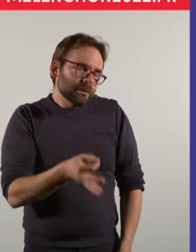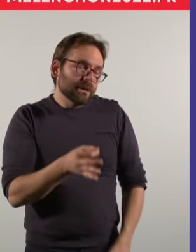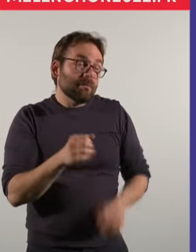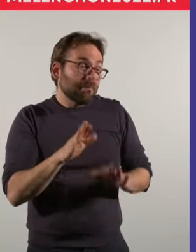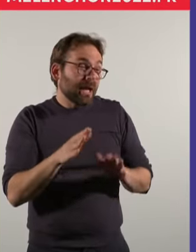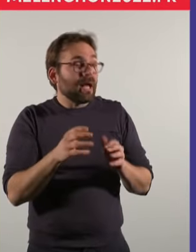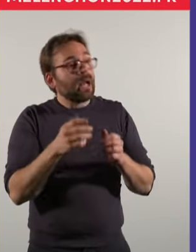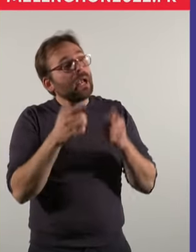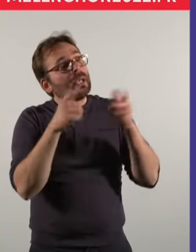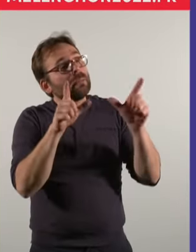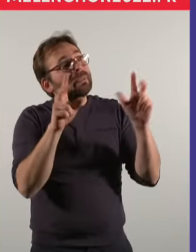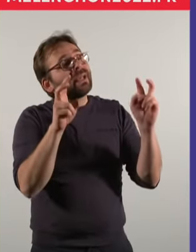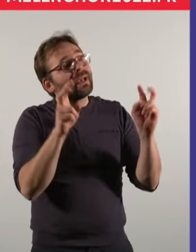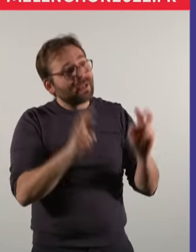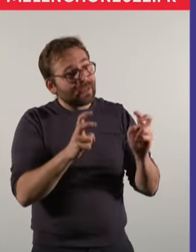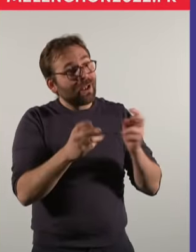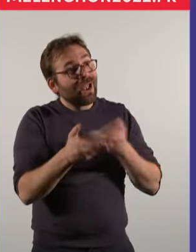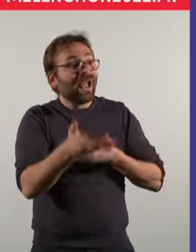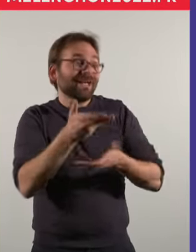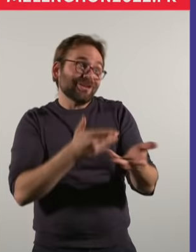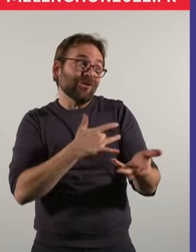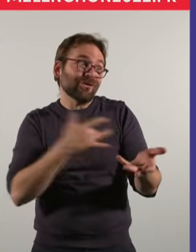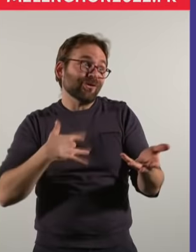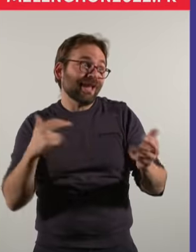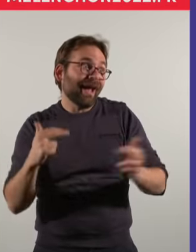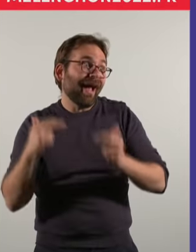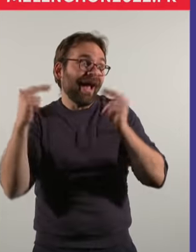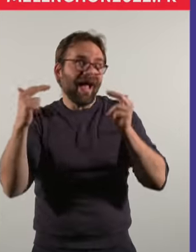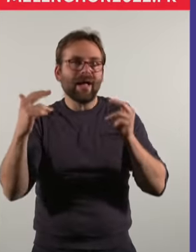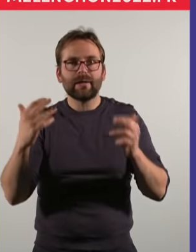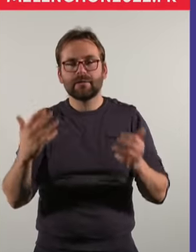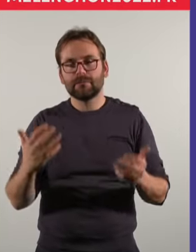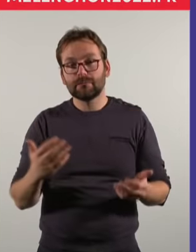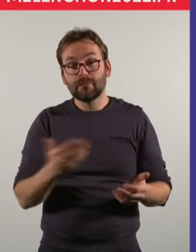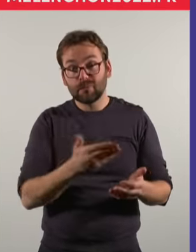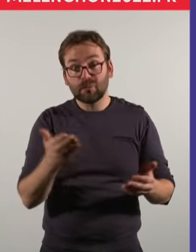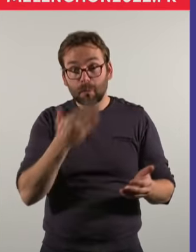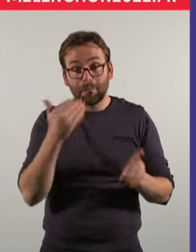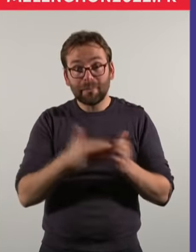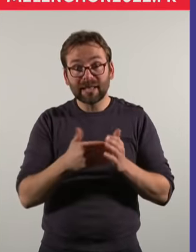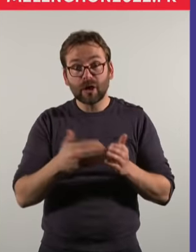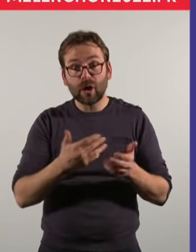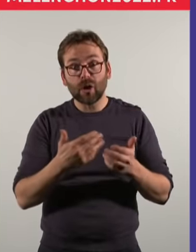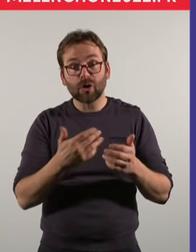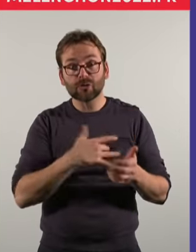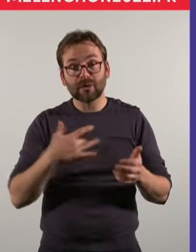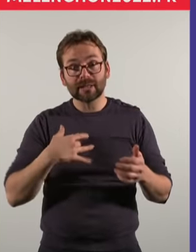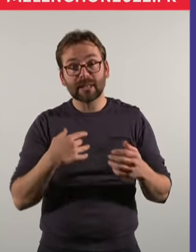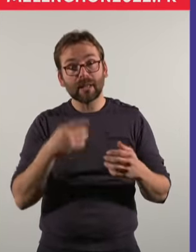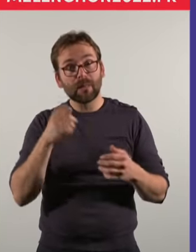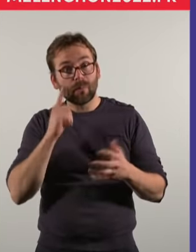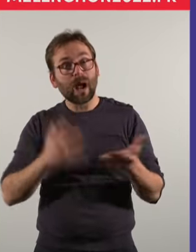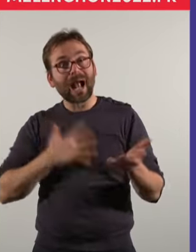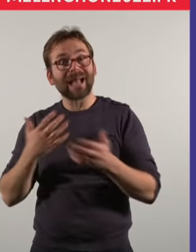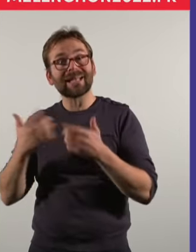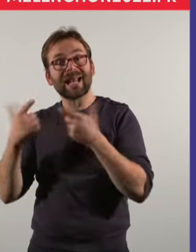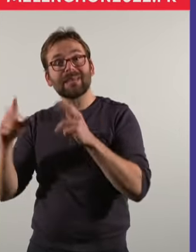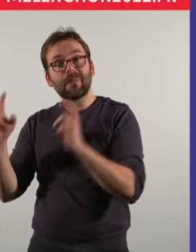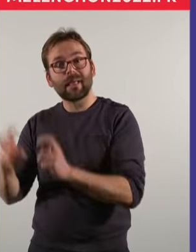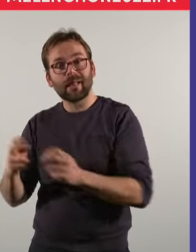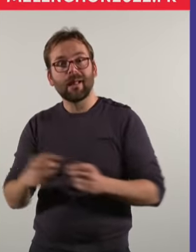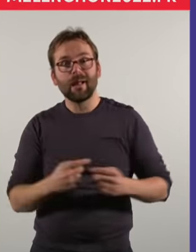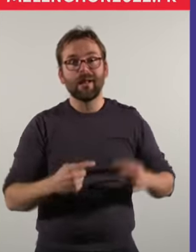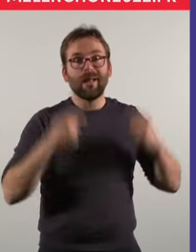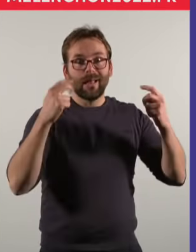moins de liberté pour plus de santé ». Eh bien, vous ne serez pas en meilleure santé parce que vous êtes moins libre. Faites-moi confiance. Si vous n'avez